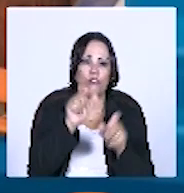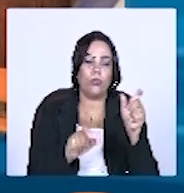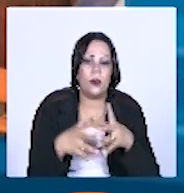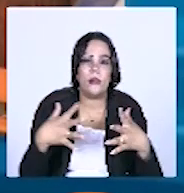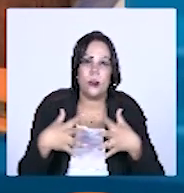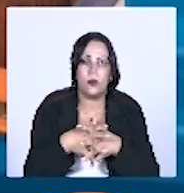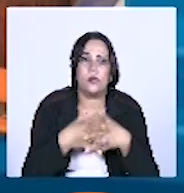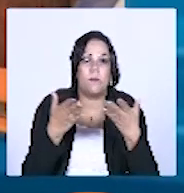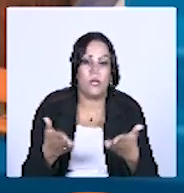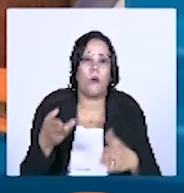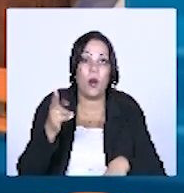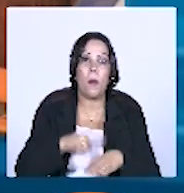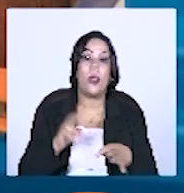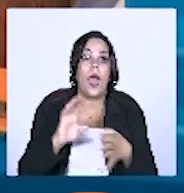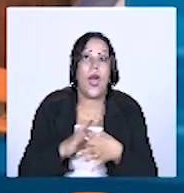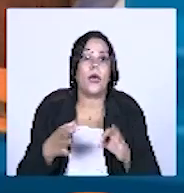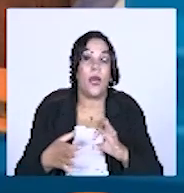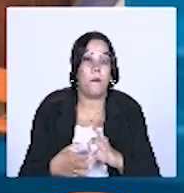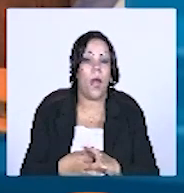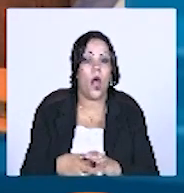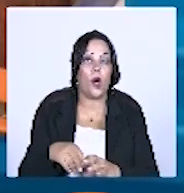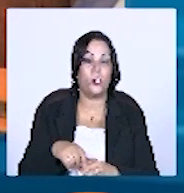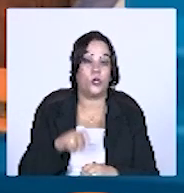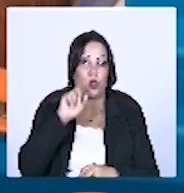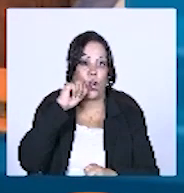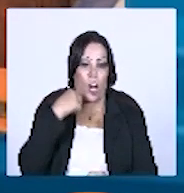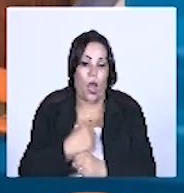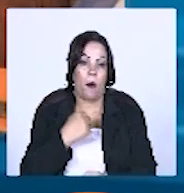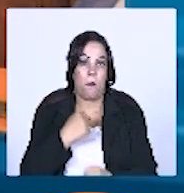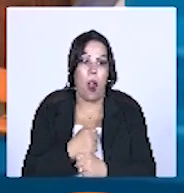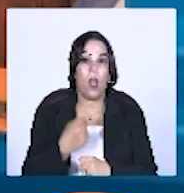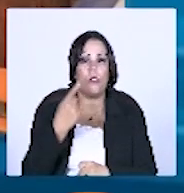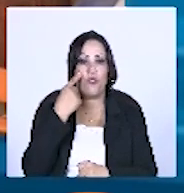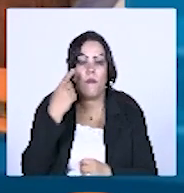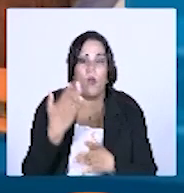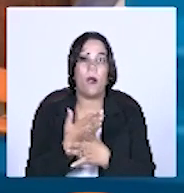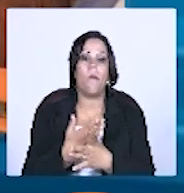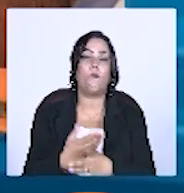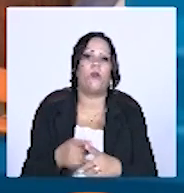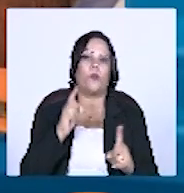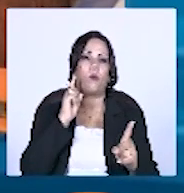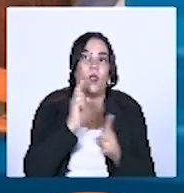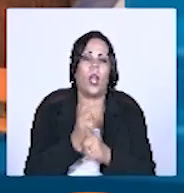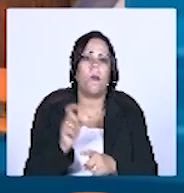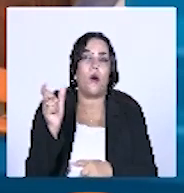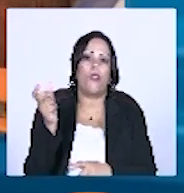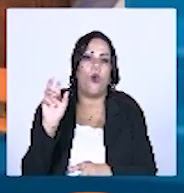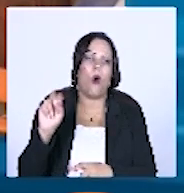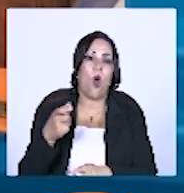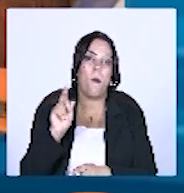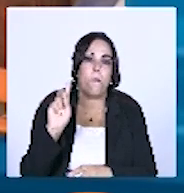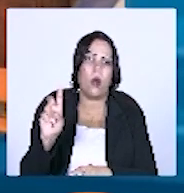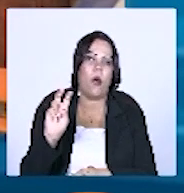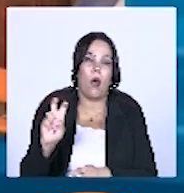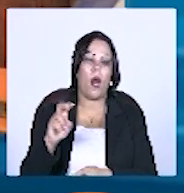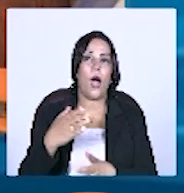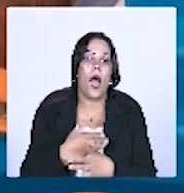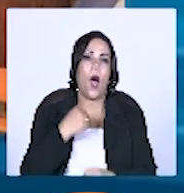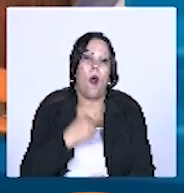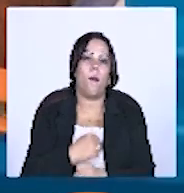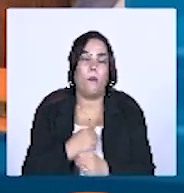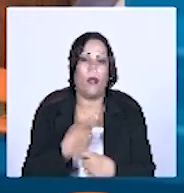بنلاقي جمعيات رجال الاعمال بتعبر عن وجهه نظر معينه قدامها نقابات عماليه بتعبر عن وجهه نظر العمال